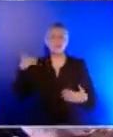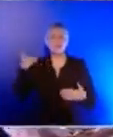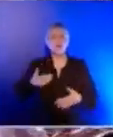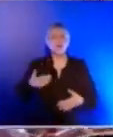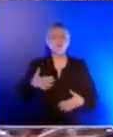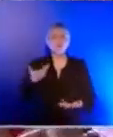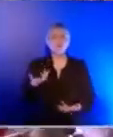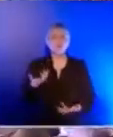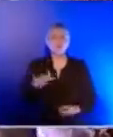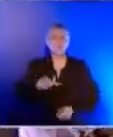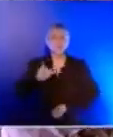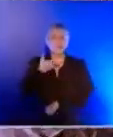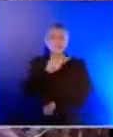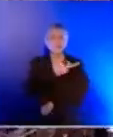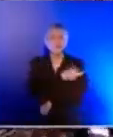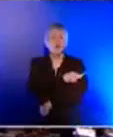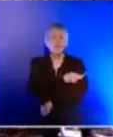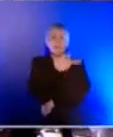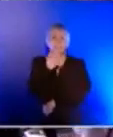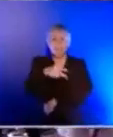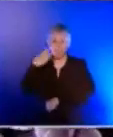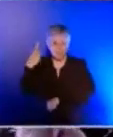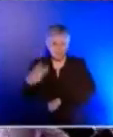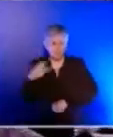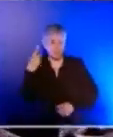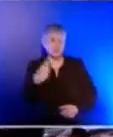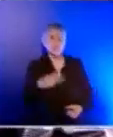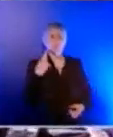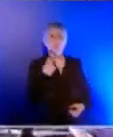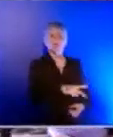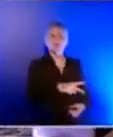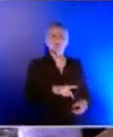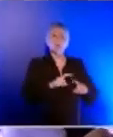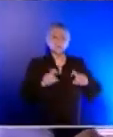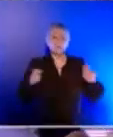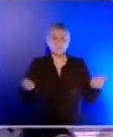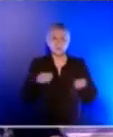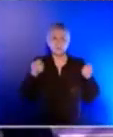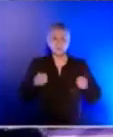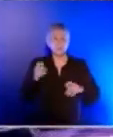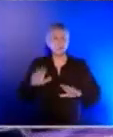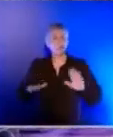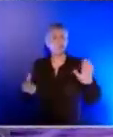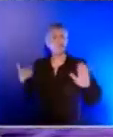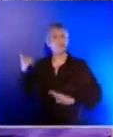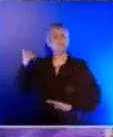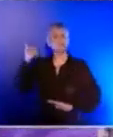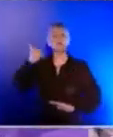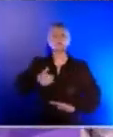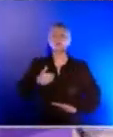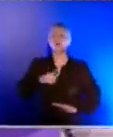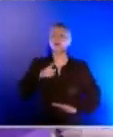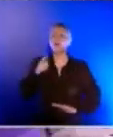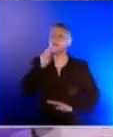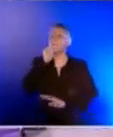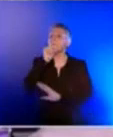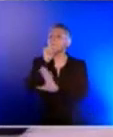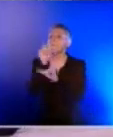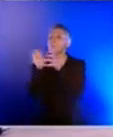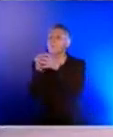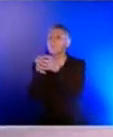μια κορυφαία κίνηση αμφισβήτησης των θεσφάτων της πνευματικής ιδιοκτησίας έτσι όπως